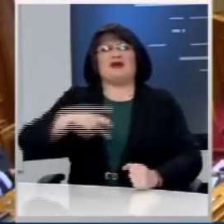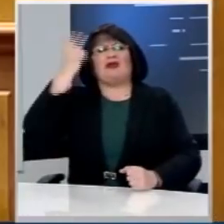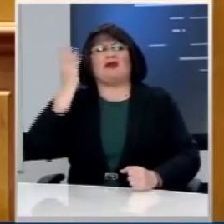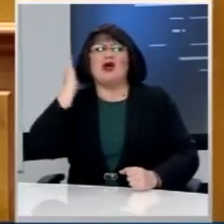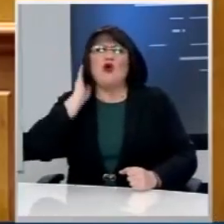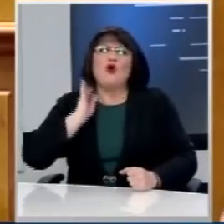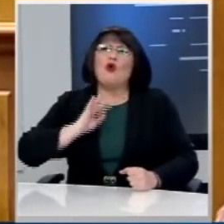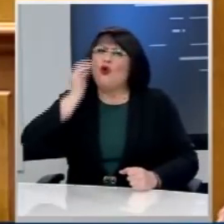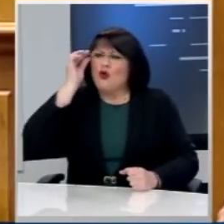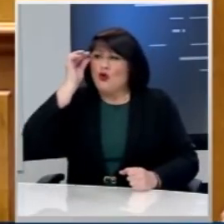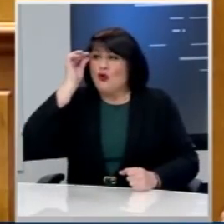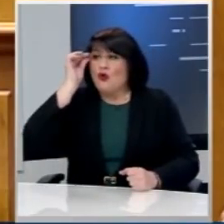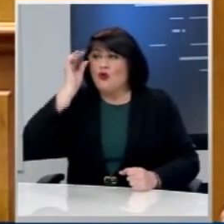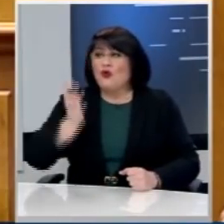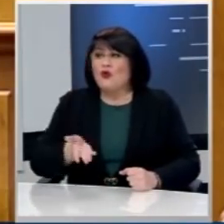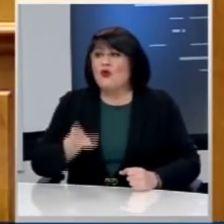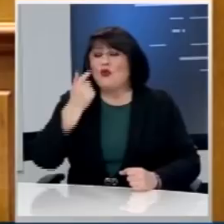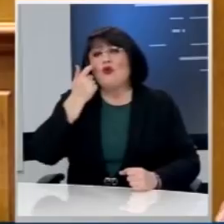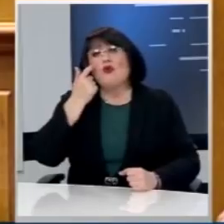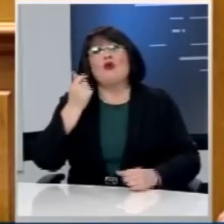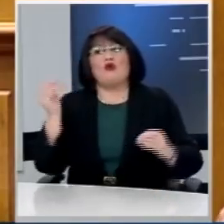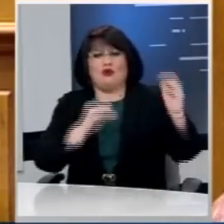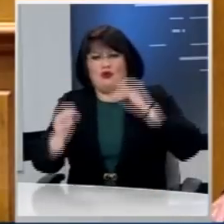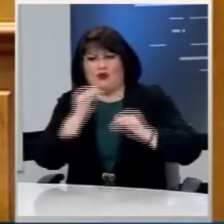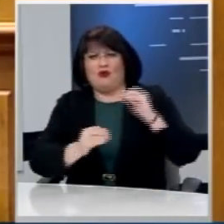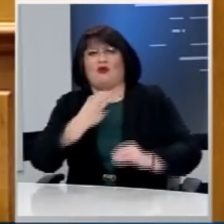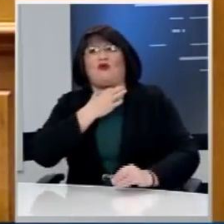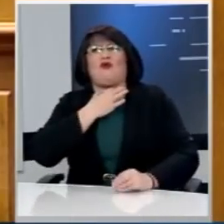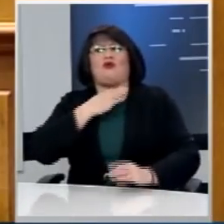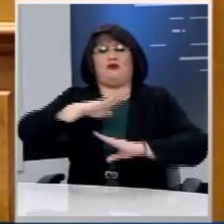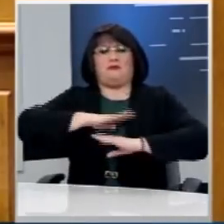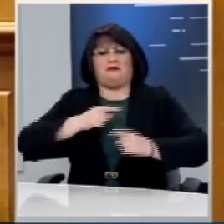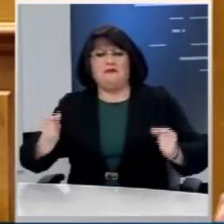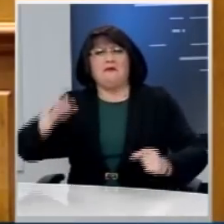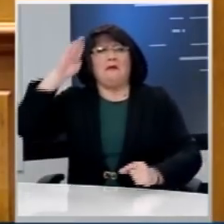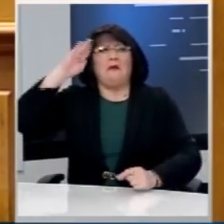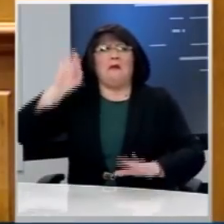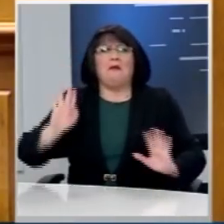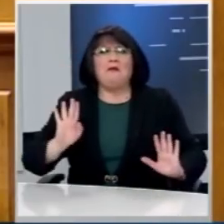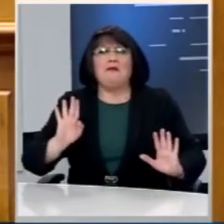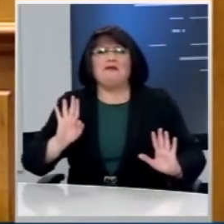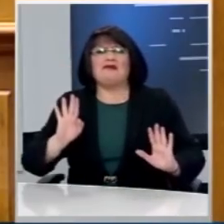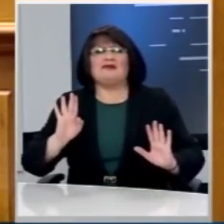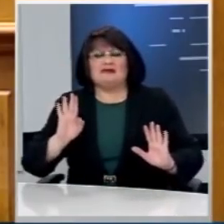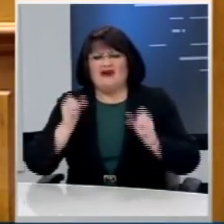δικαιώματα, να αυξάνει τους πολεμικούς εξοπλισμούς για τις ανάγκες των ΗΠΑ και του ΝΑΤΟ, να γεμίζει τη χώρα